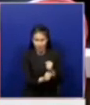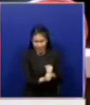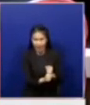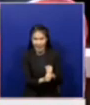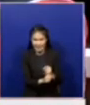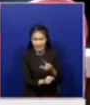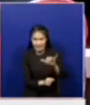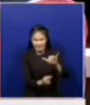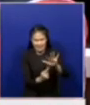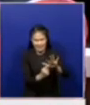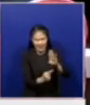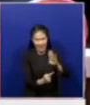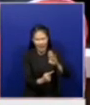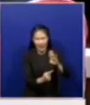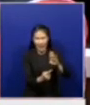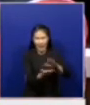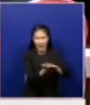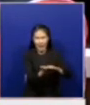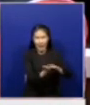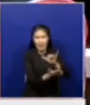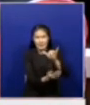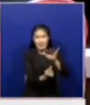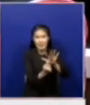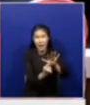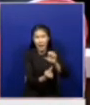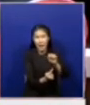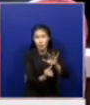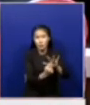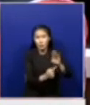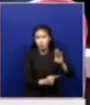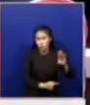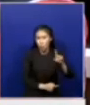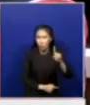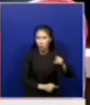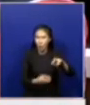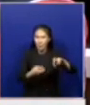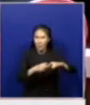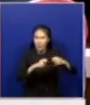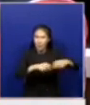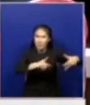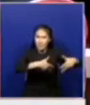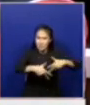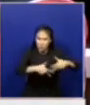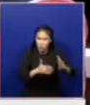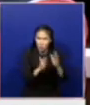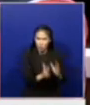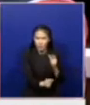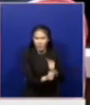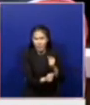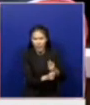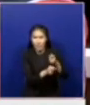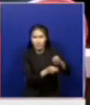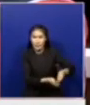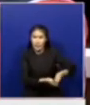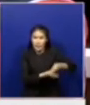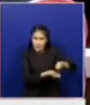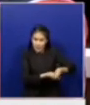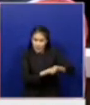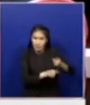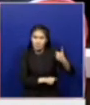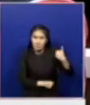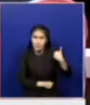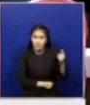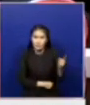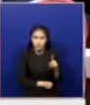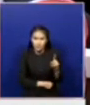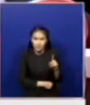มาว่าควรลดภาระกับประชาชนให้กับเกษตรกรกล่าวคือ